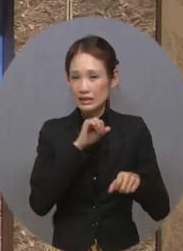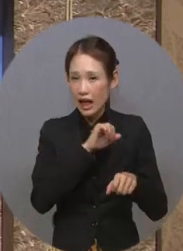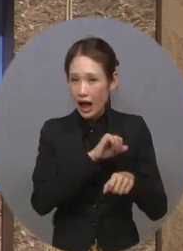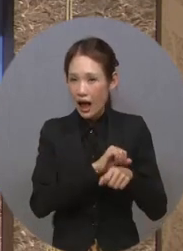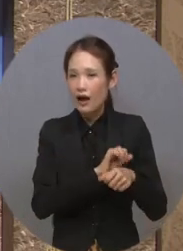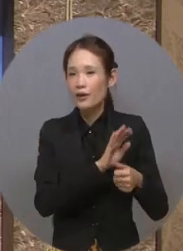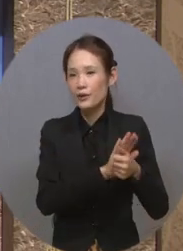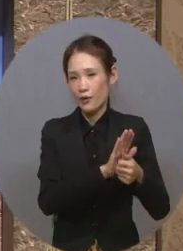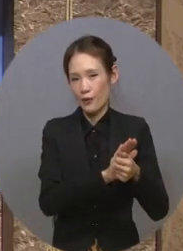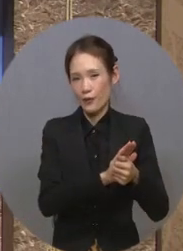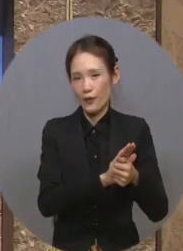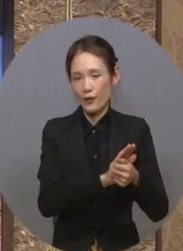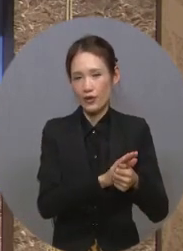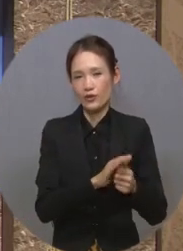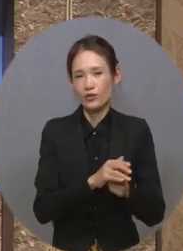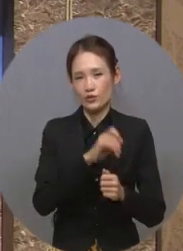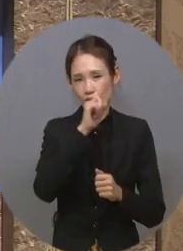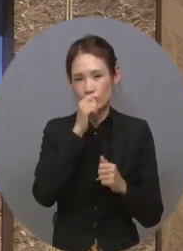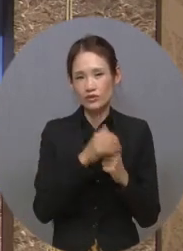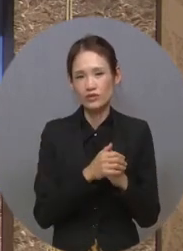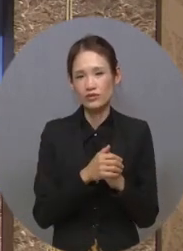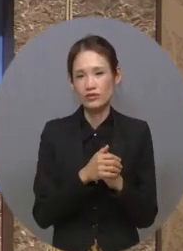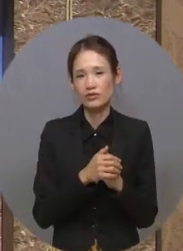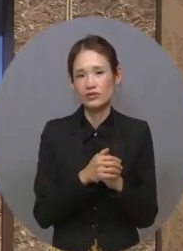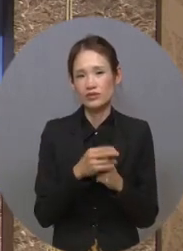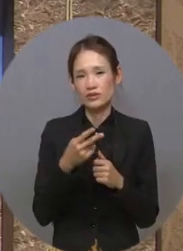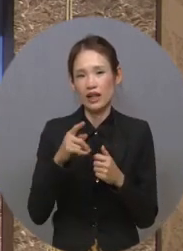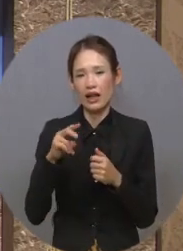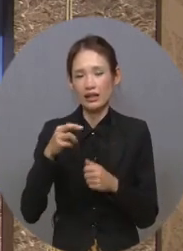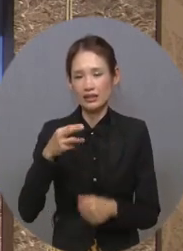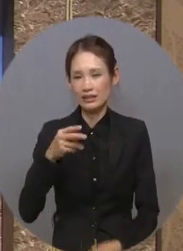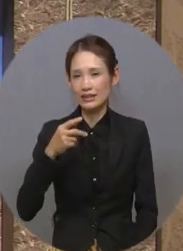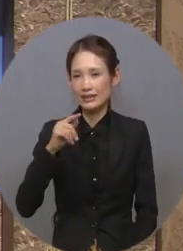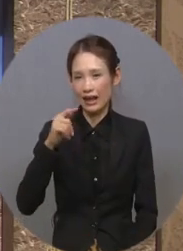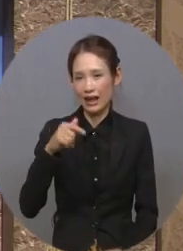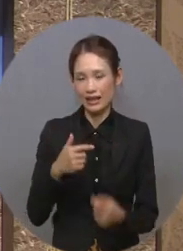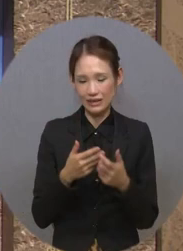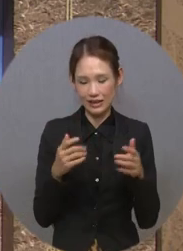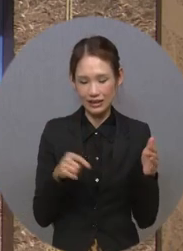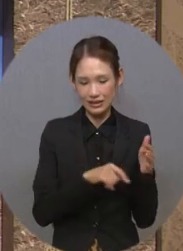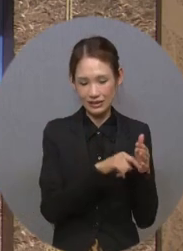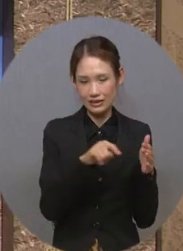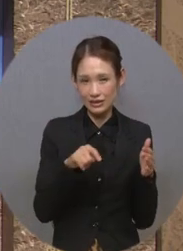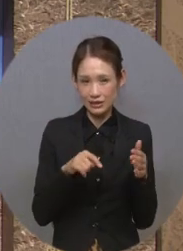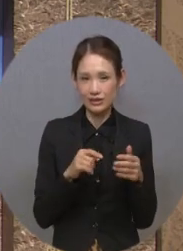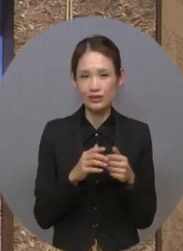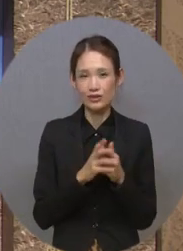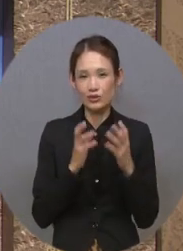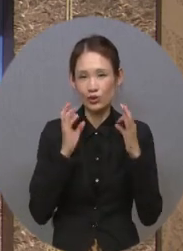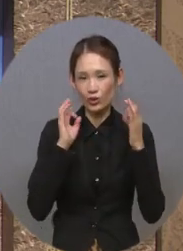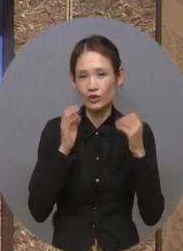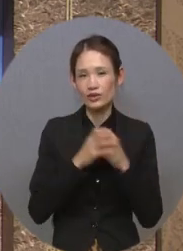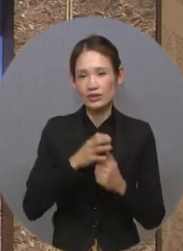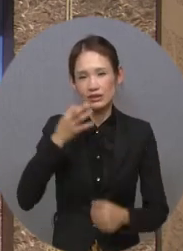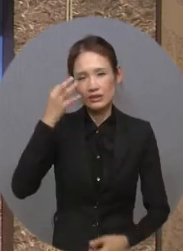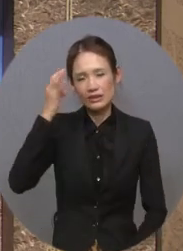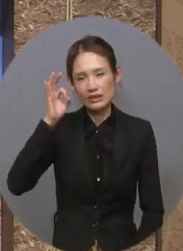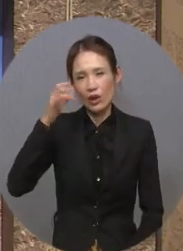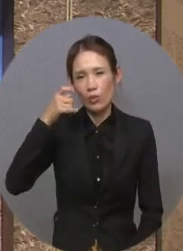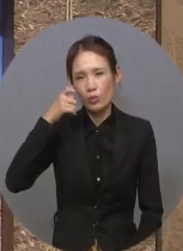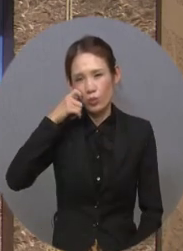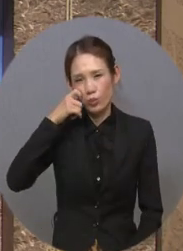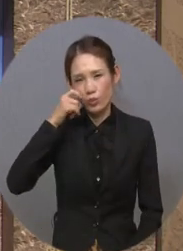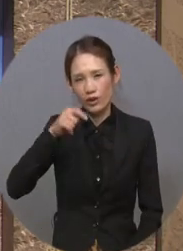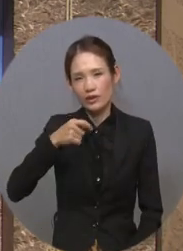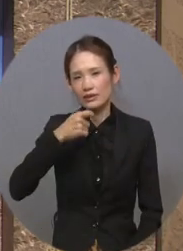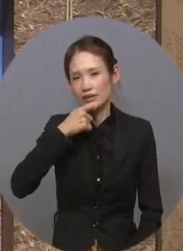도와주는 게 마땅한 건데 네. 어떤 그 당리당략이라 이런 것 때문에 네. 그런 분들의 노력을 인정 안 하는 게